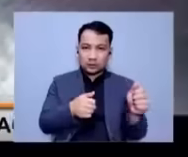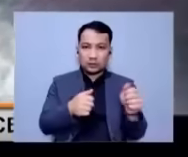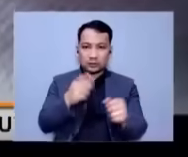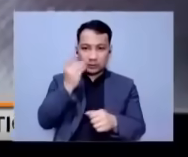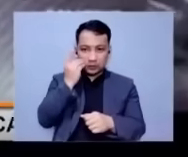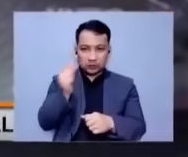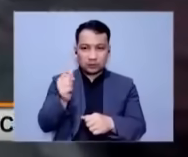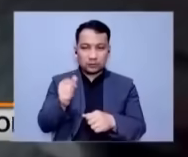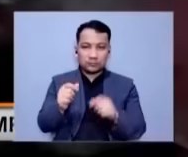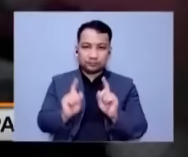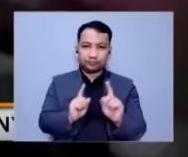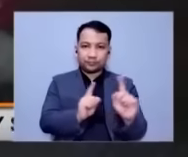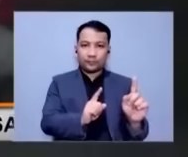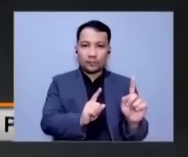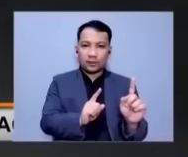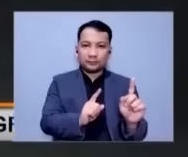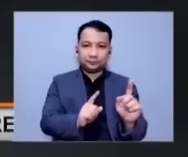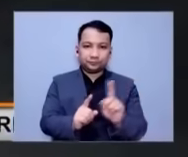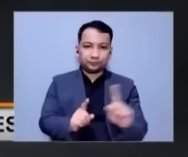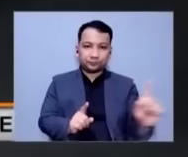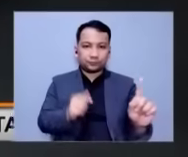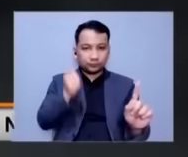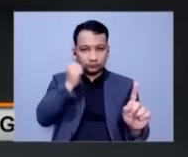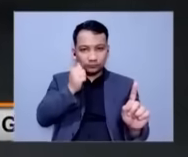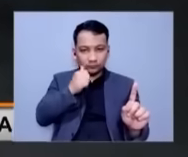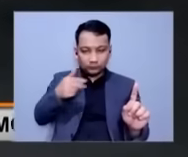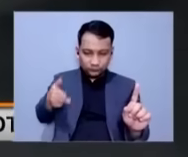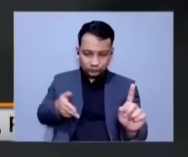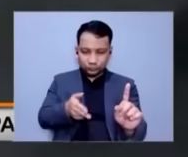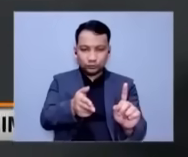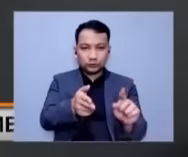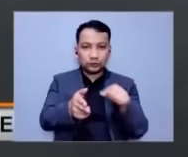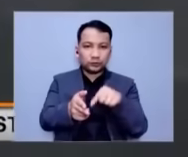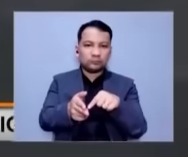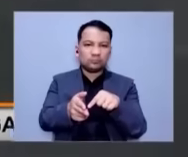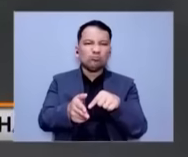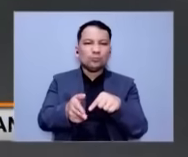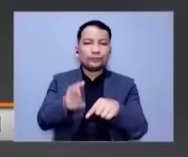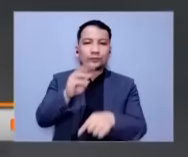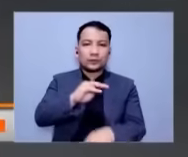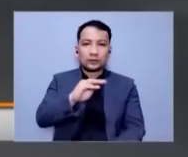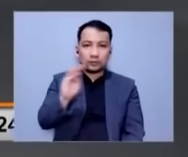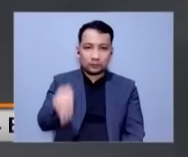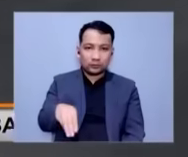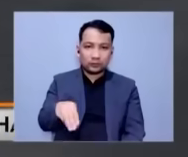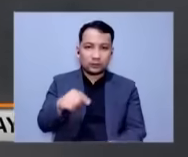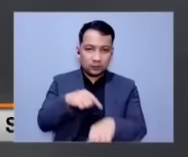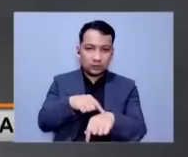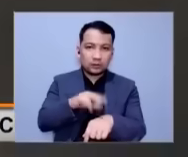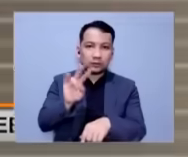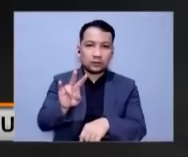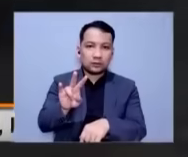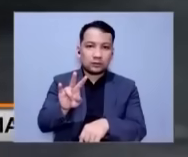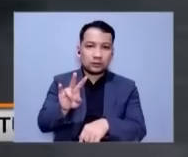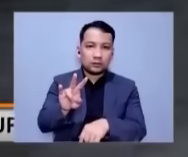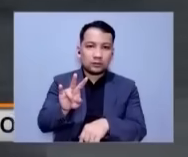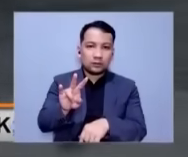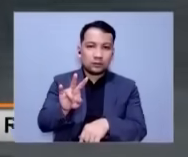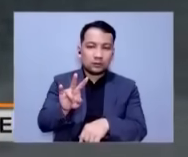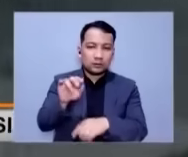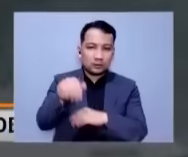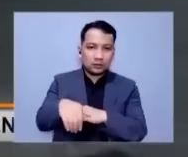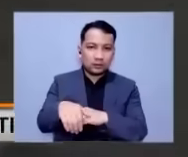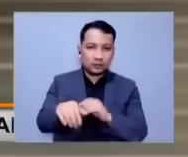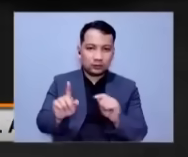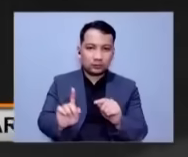Naglalakad na pauwi ang babaeng estudyanteng ito nang makunan sa CCTV sa Malate, Maynila bandang alas 7 ng gabi nitong Martes. Tatawid na sana